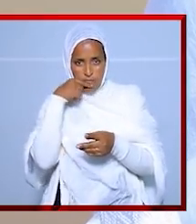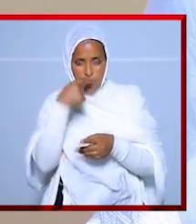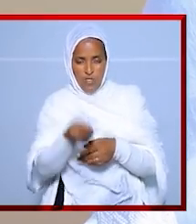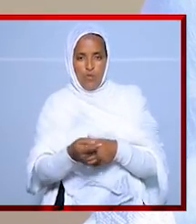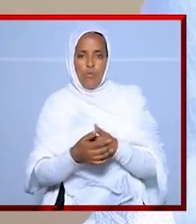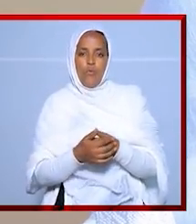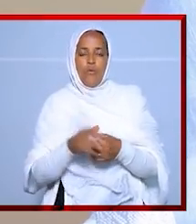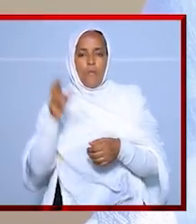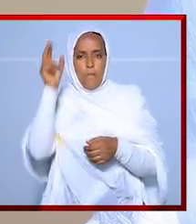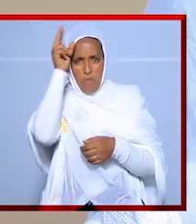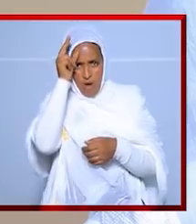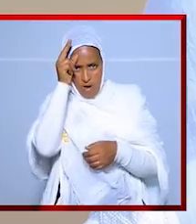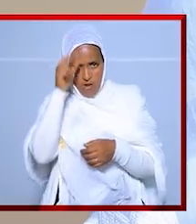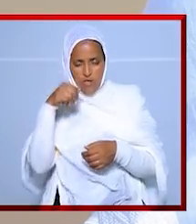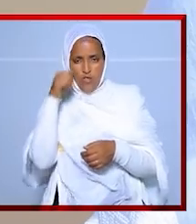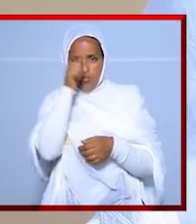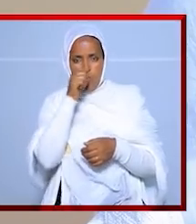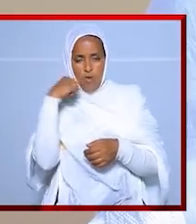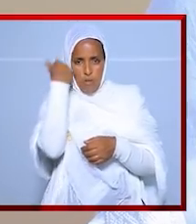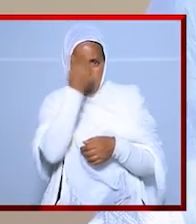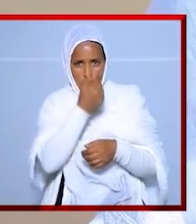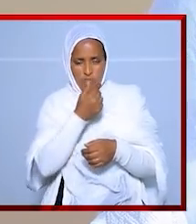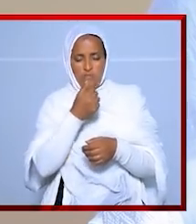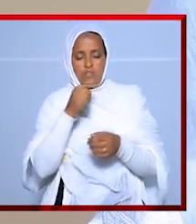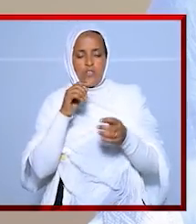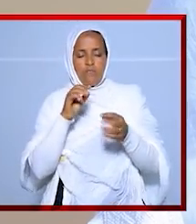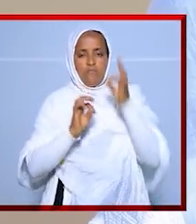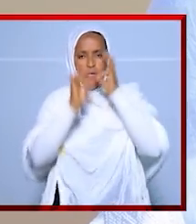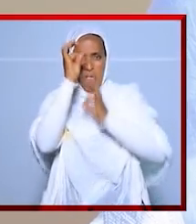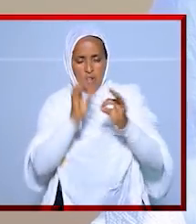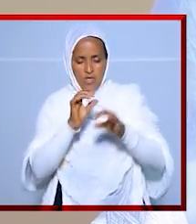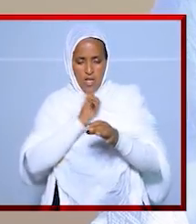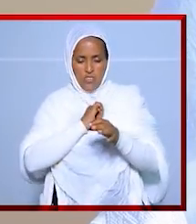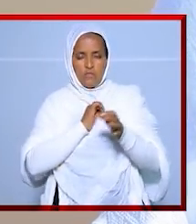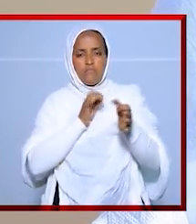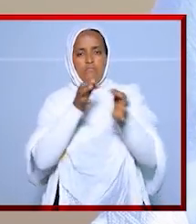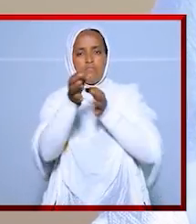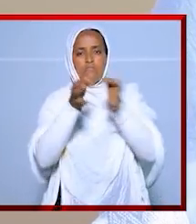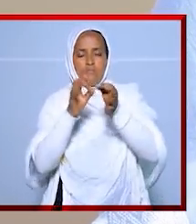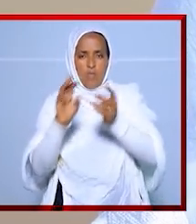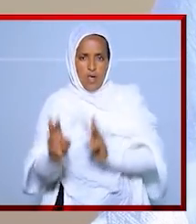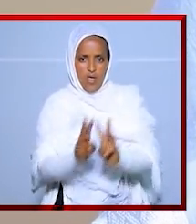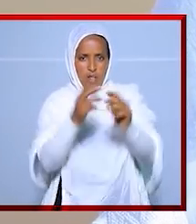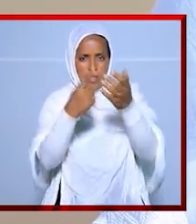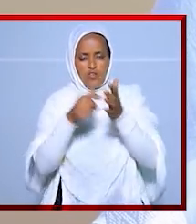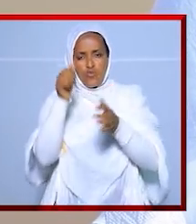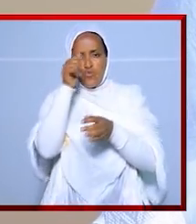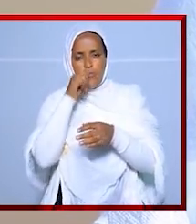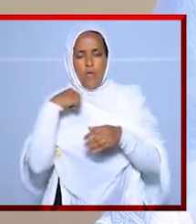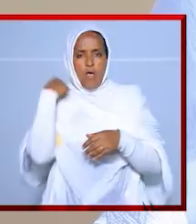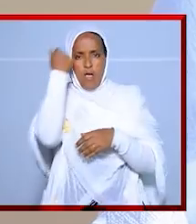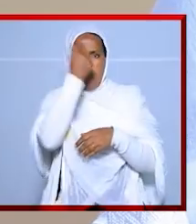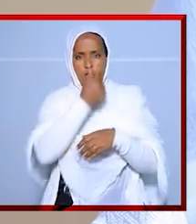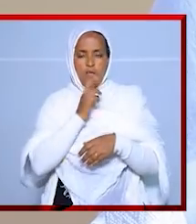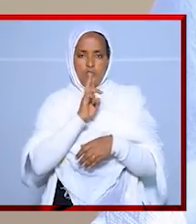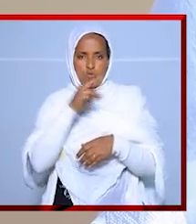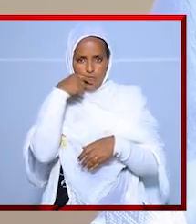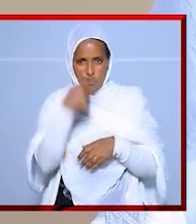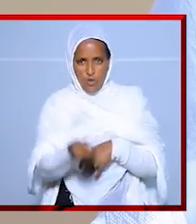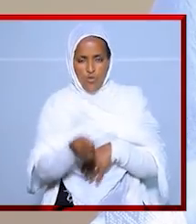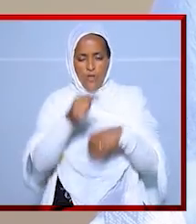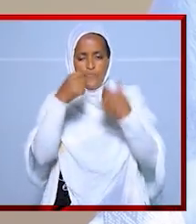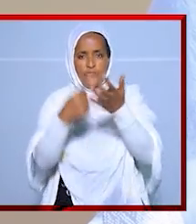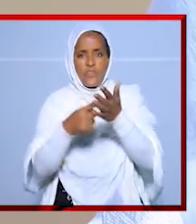የምንለው ባህል፣ ኢትዮጵያዊ መልክ የምንለው ትውፊት፣ ራስን የሚገልጥበት መንገድ ነው። እነዚህ የኢትዮጵያ ገጽታዎች ናቸው